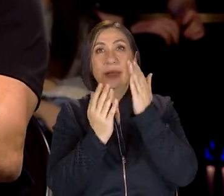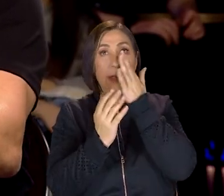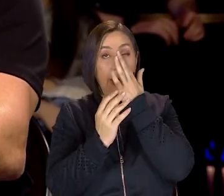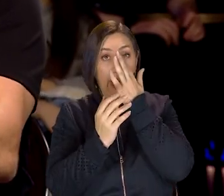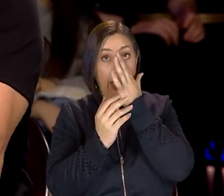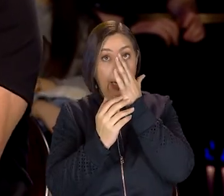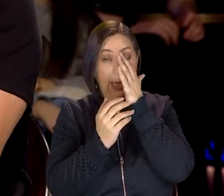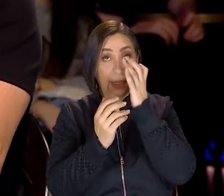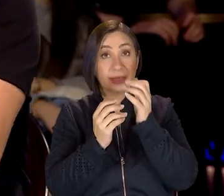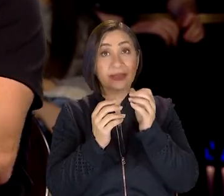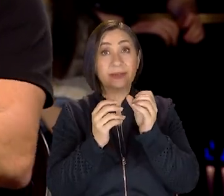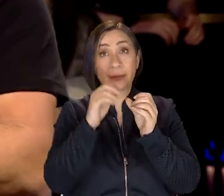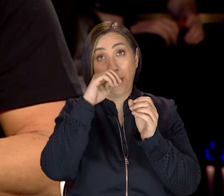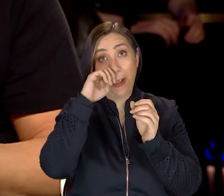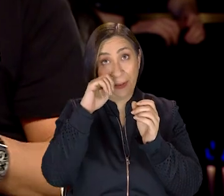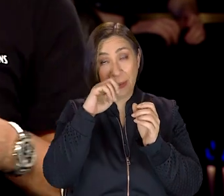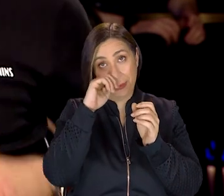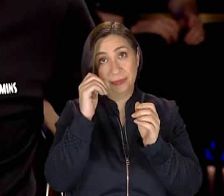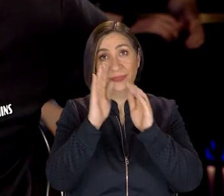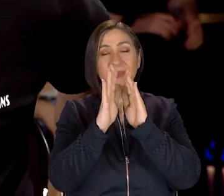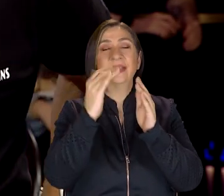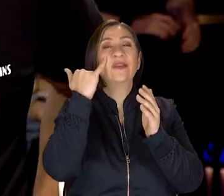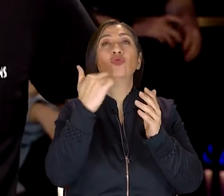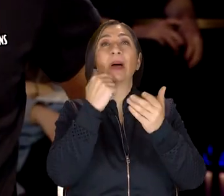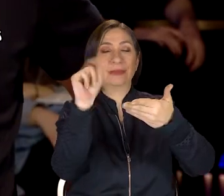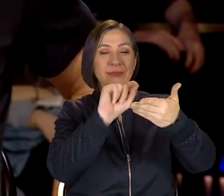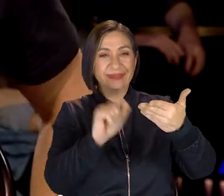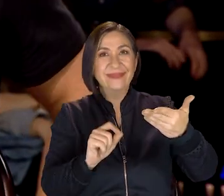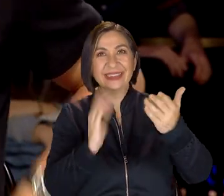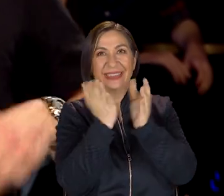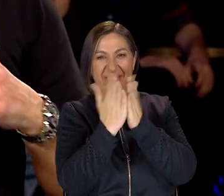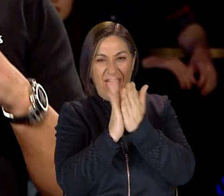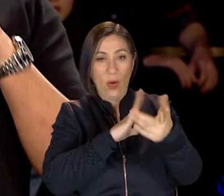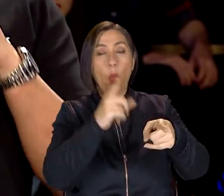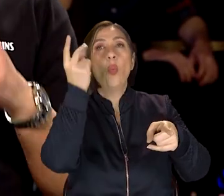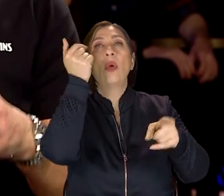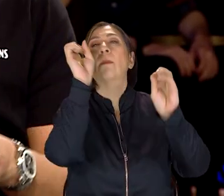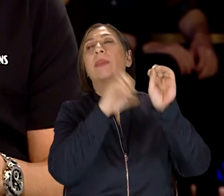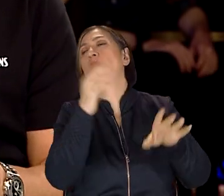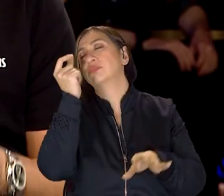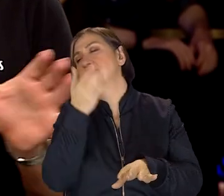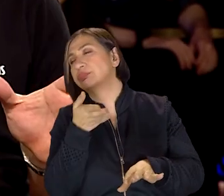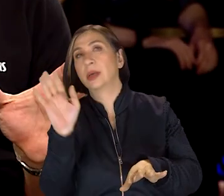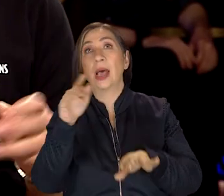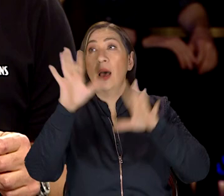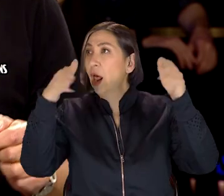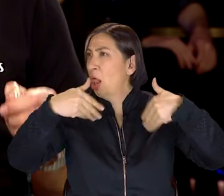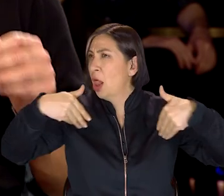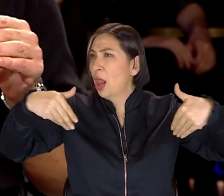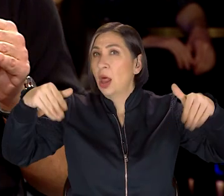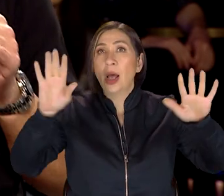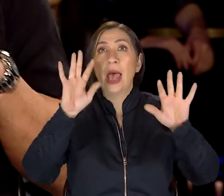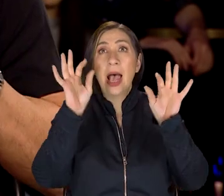ona? Fihrist. Filistin'i unutuyor. Filistin'i unutuyor. Ve biz stüdyoda herkes gittikten